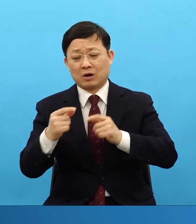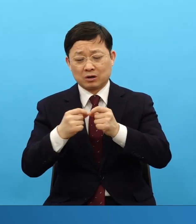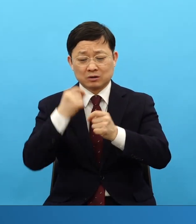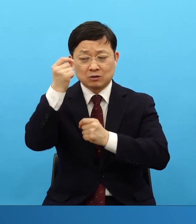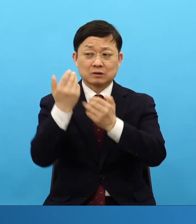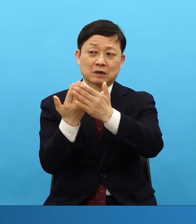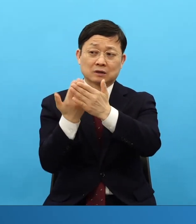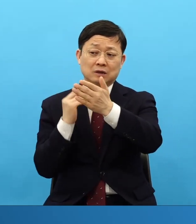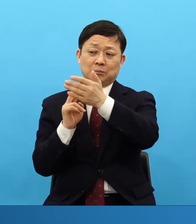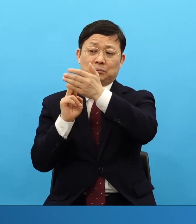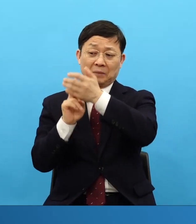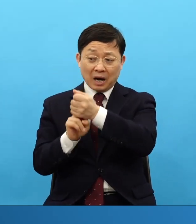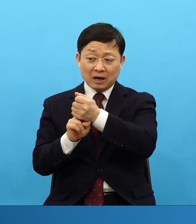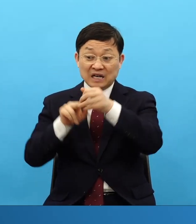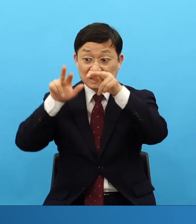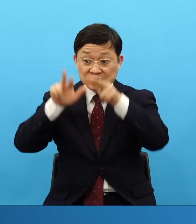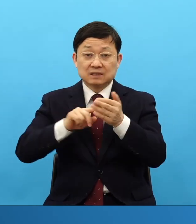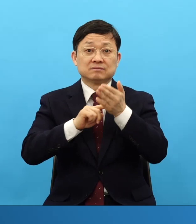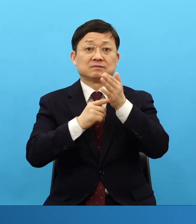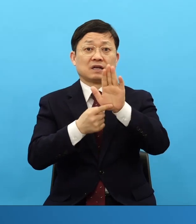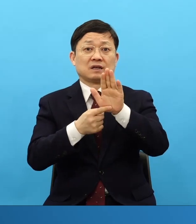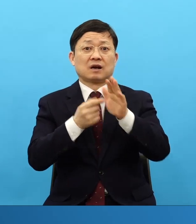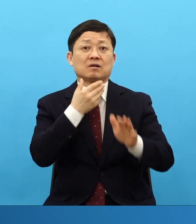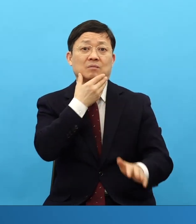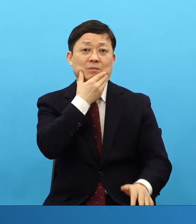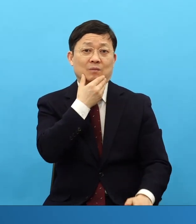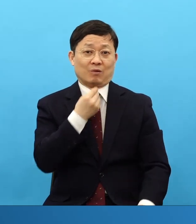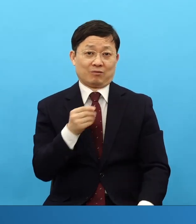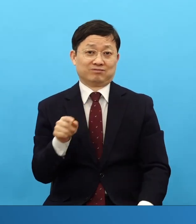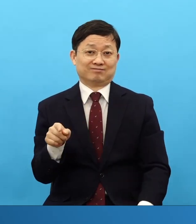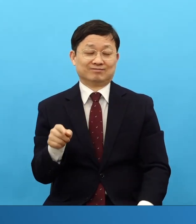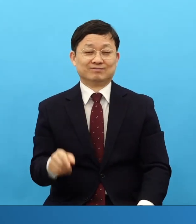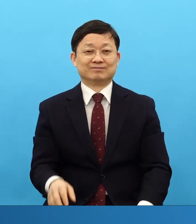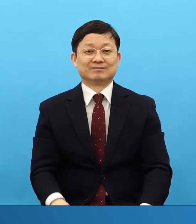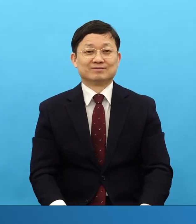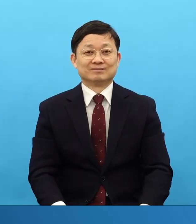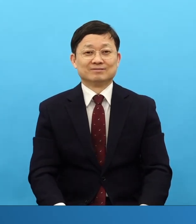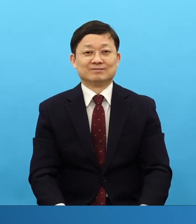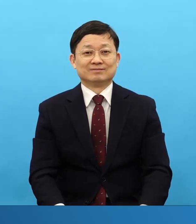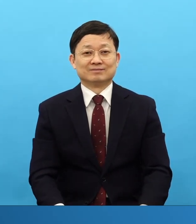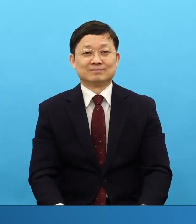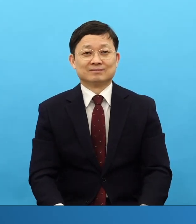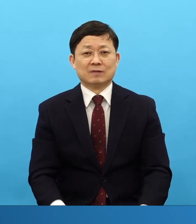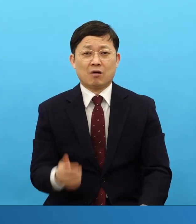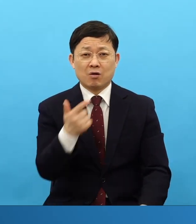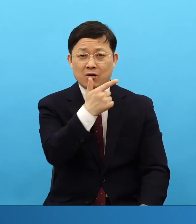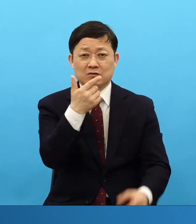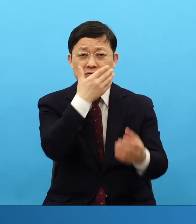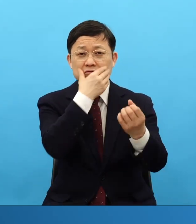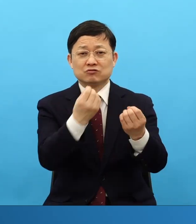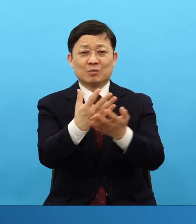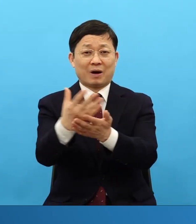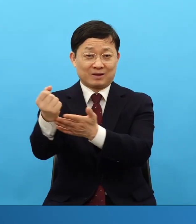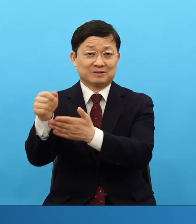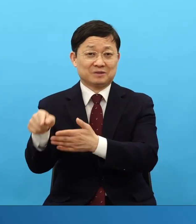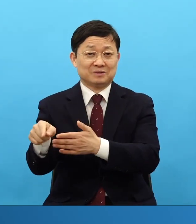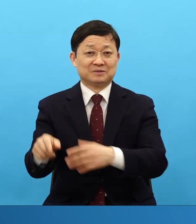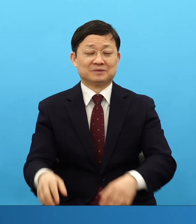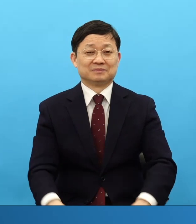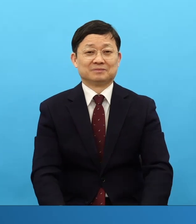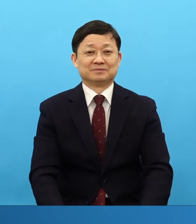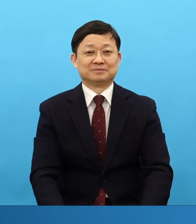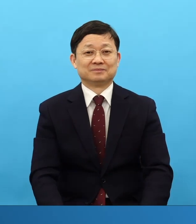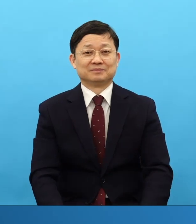이제 나타나신 바니까. What God had hidden since long ages past, now revealed. 얼마나 큰 축복입니까? How great of a blessing is